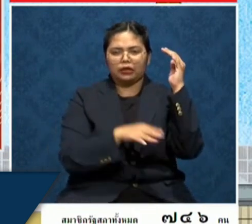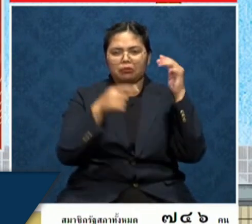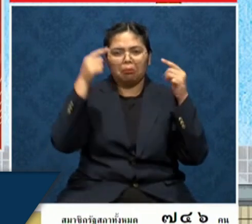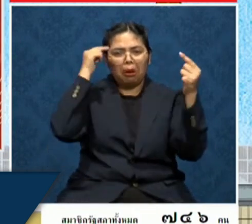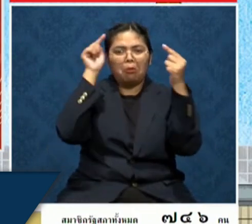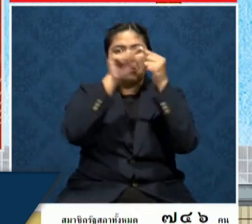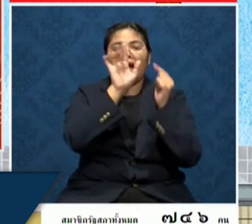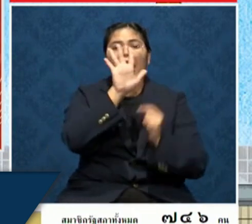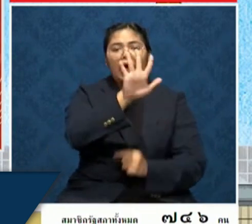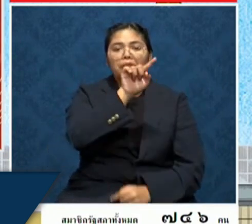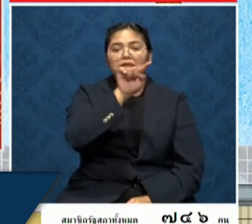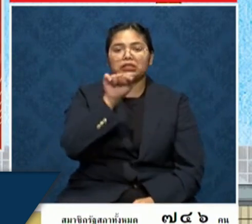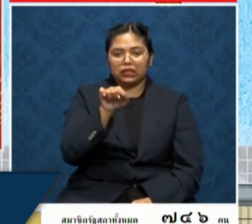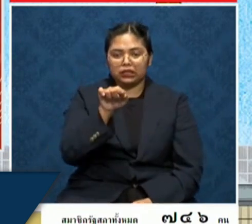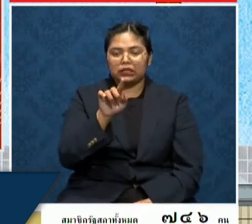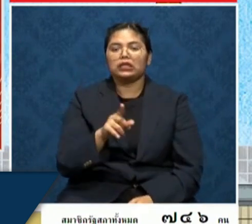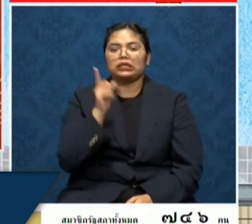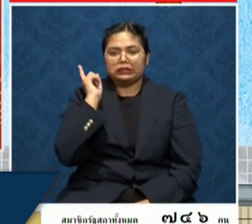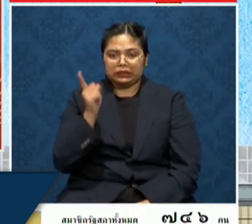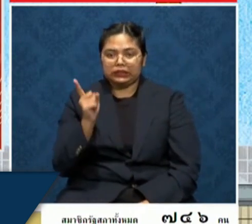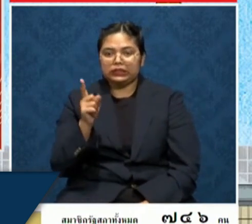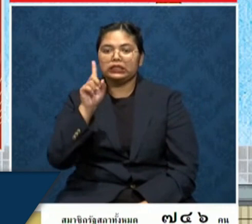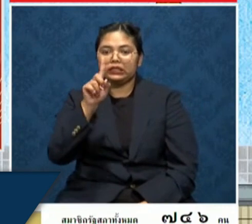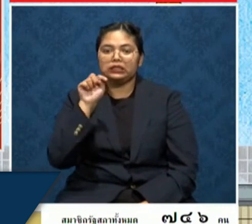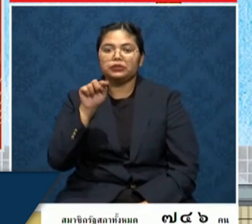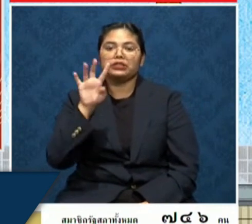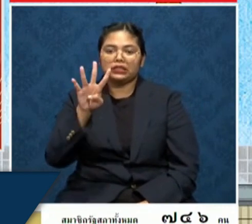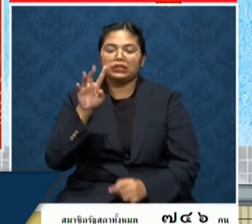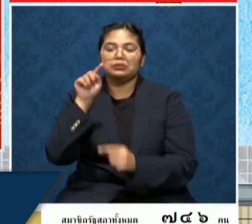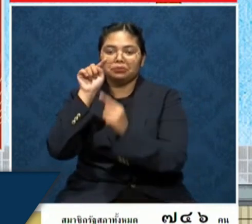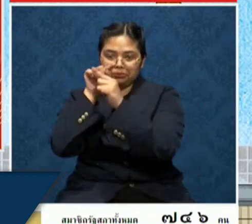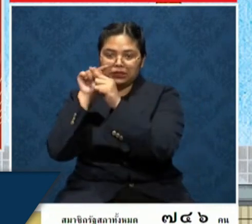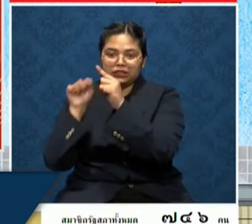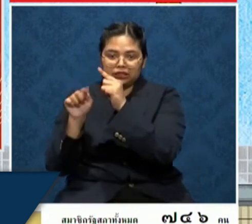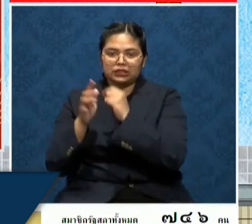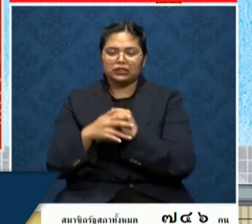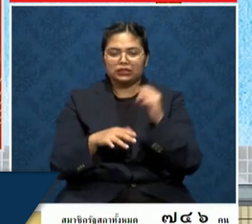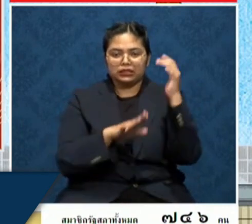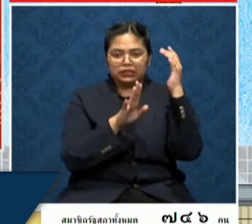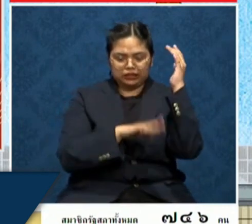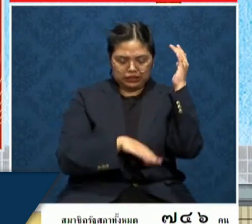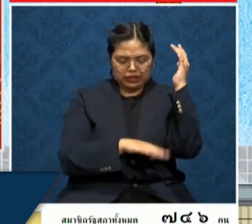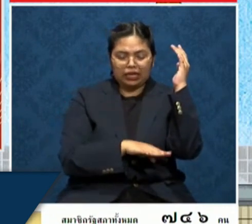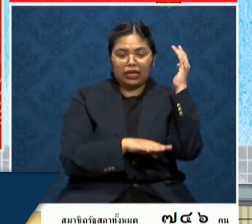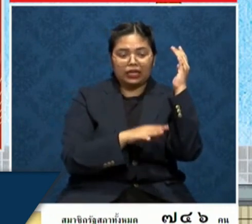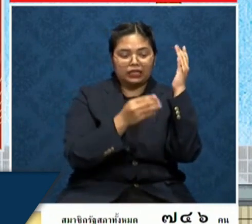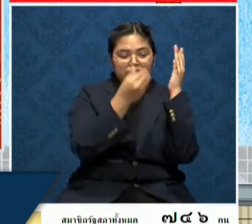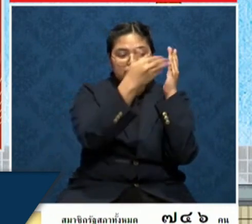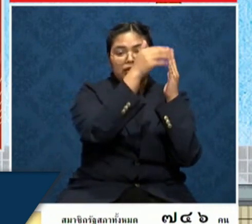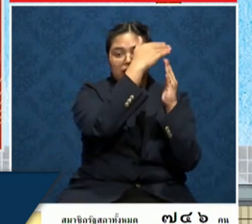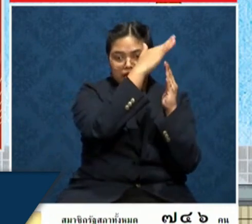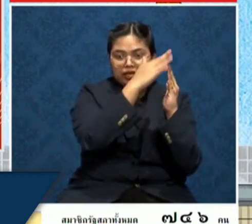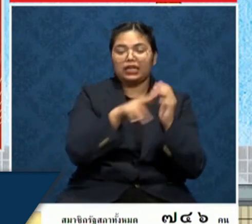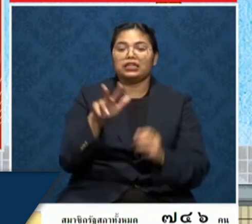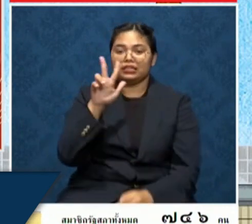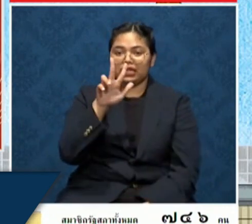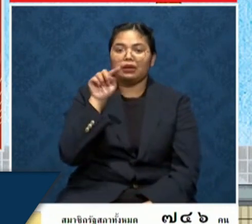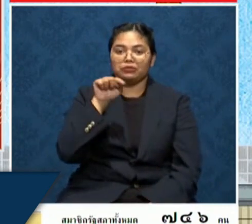ได้จริง 1.4% เขตพัฒนาเศรษฐกิจชายแดนตั้งเป้า 3% อันนี้ดีหน่อยทำได้